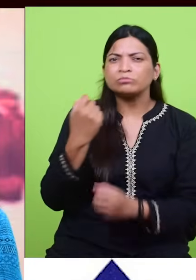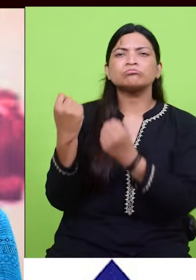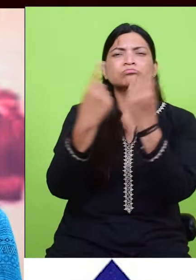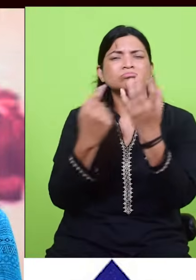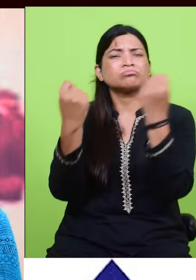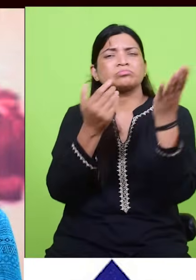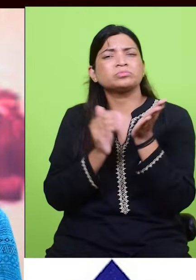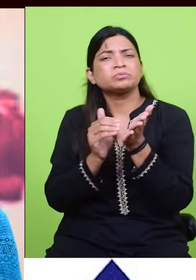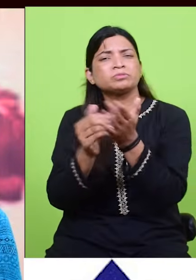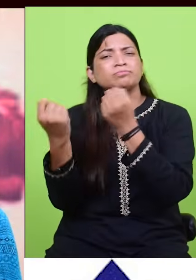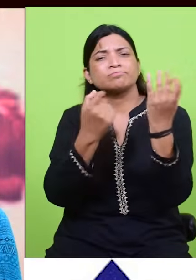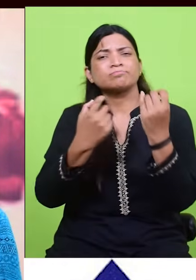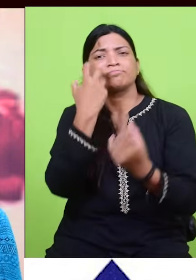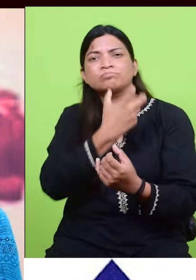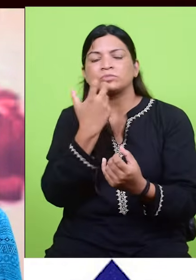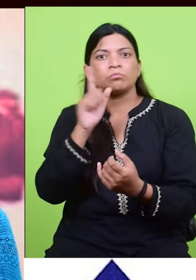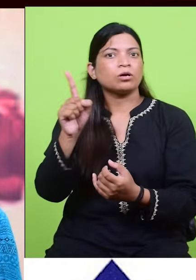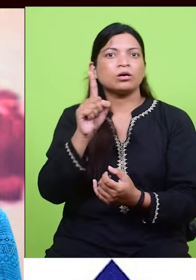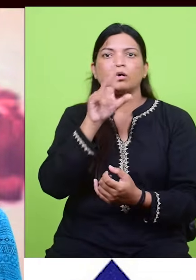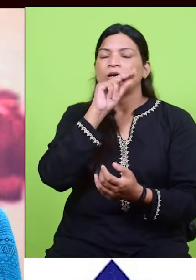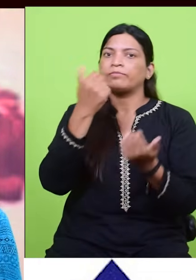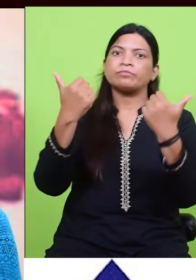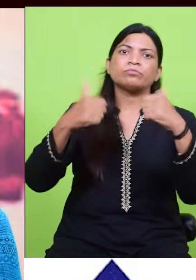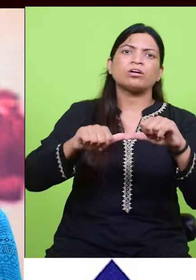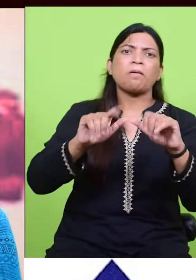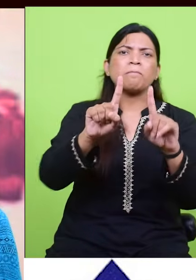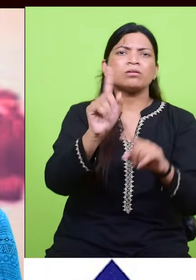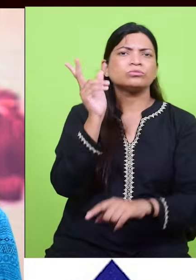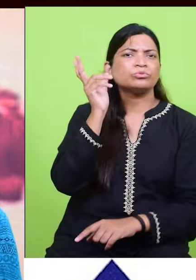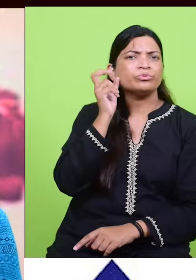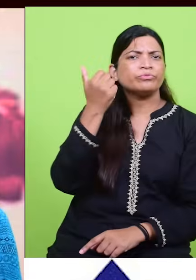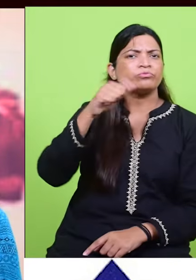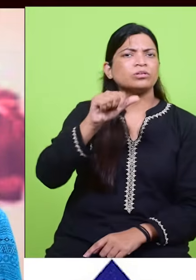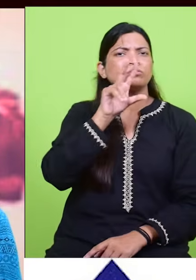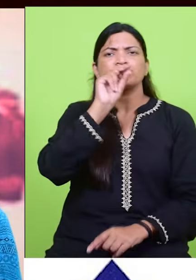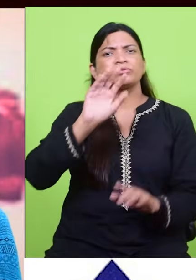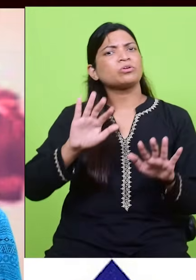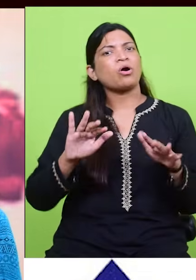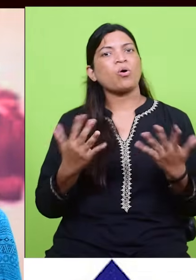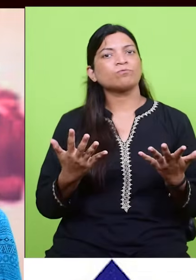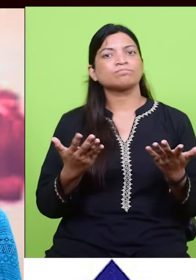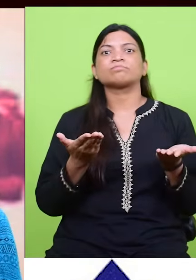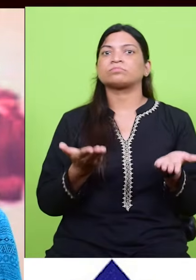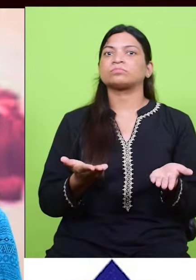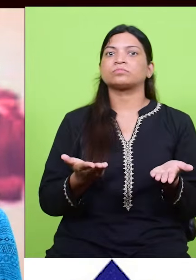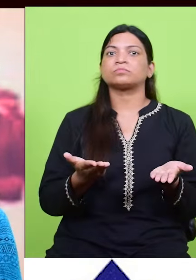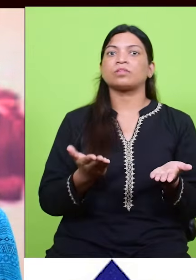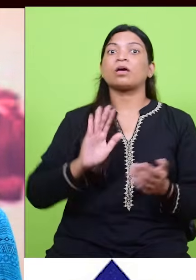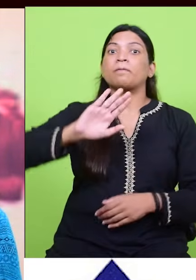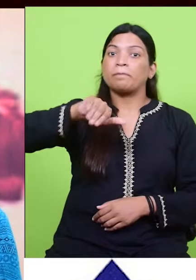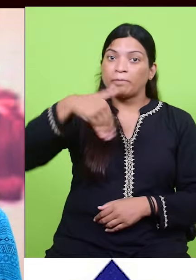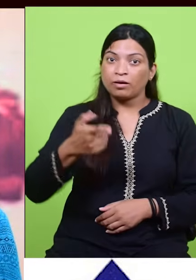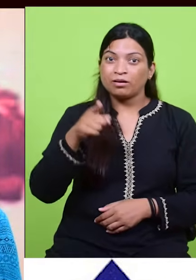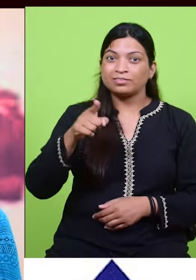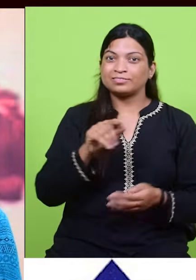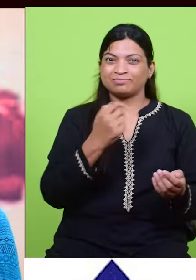थेरेपी करवाई, 3-4 जगह 6-6 महीने करते रहे, वो भी नहीं बोल पाई। भाई सुन ही नहीं पा रही थी तो बोलेगी कैसे। फिर उसके